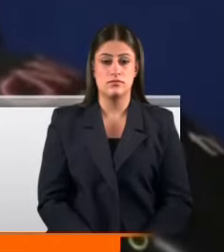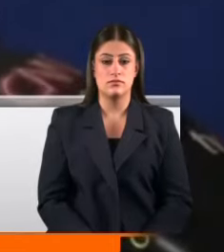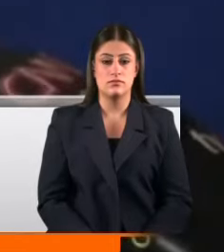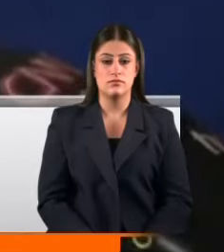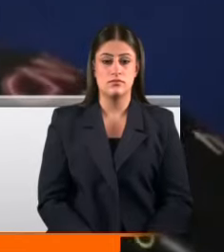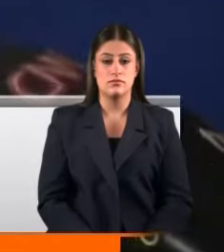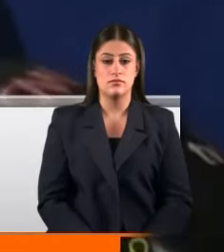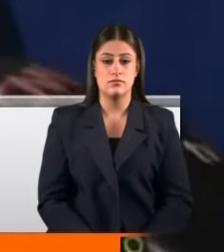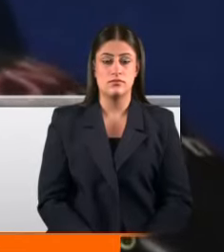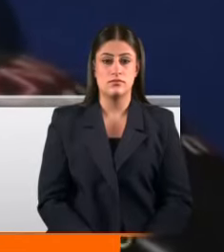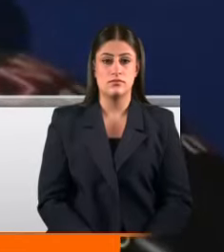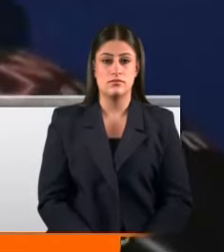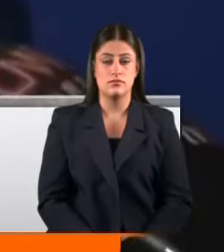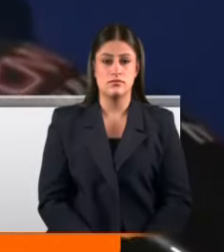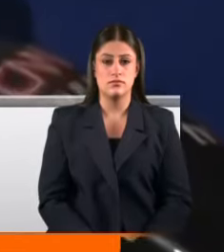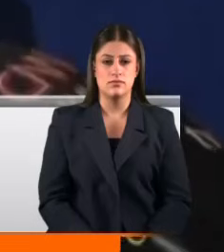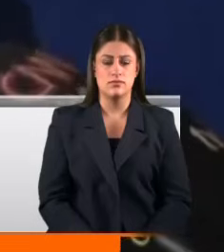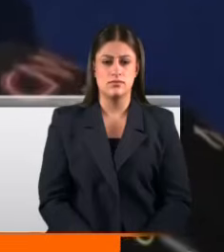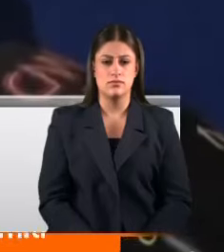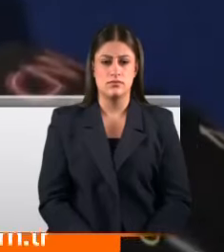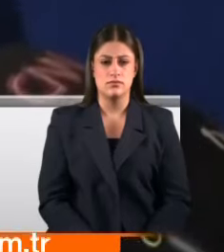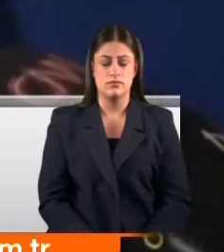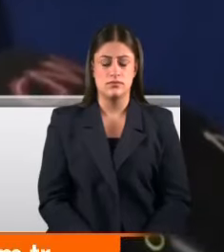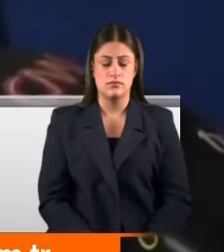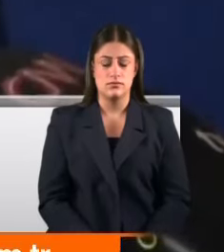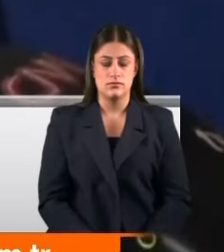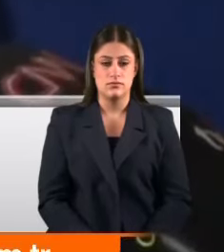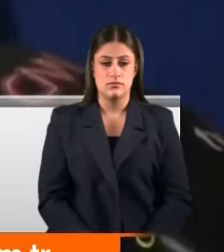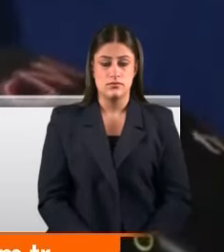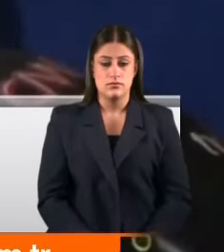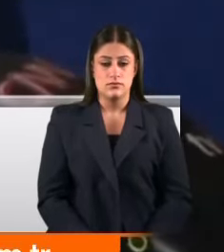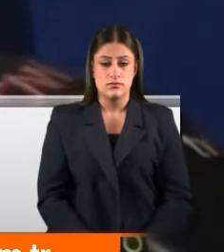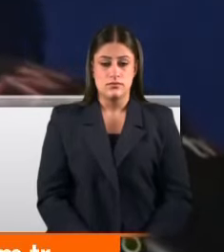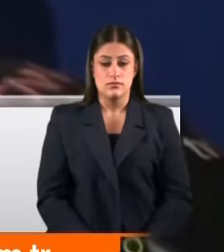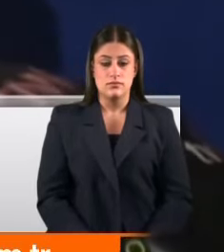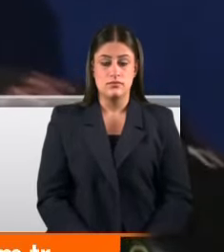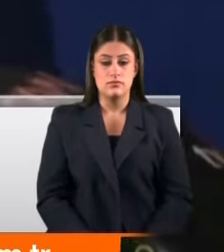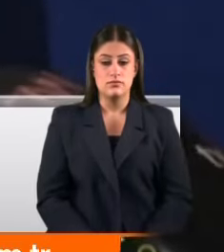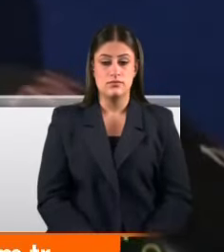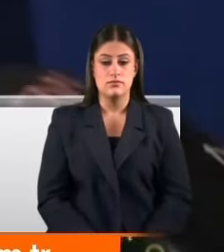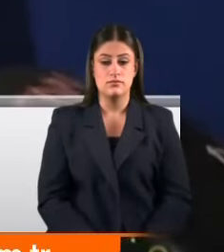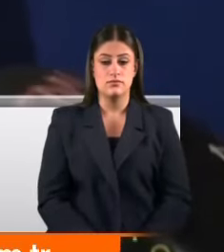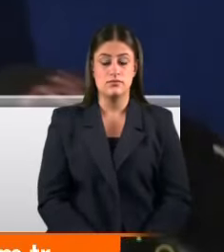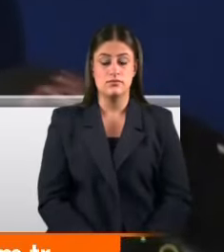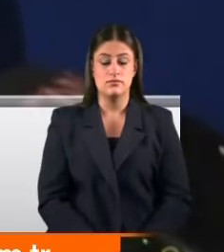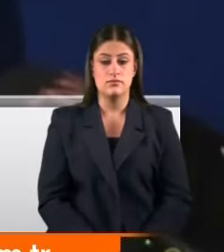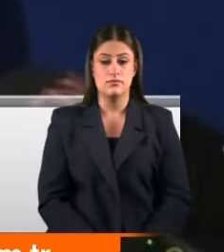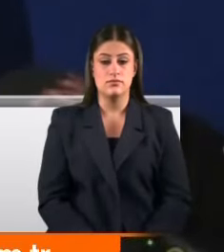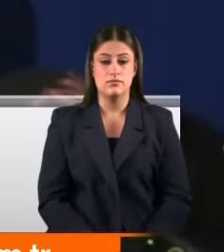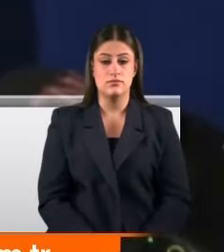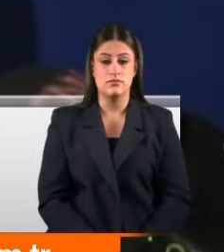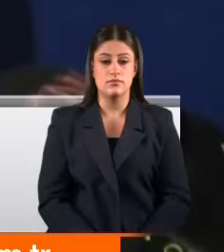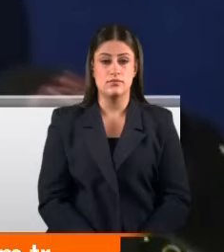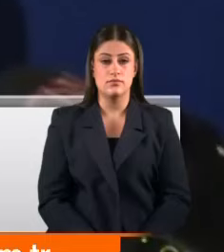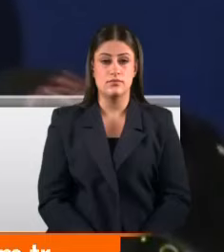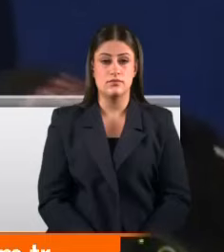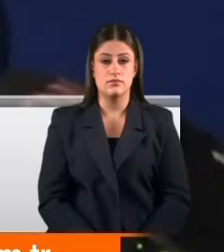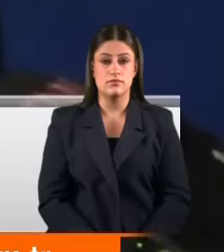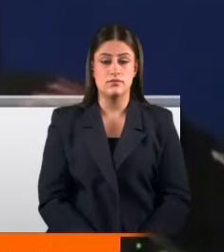derecede sıcaklık var. Kapalı alanların dışında bir ateş yakılmasın. Evinizin dışında, iş yerinizin dışında bir ateş yakmayın.